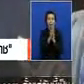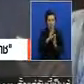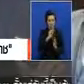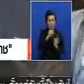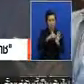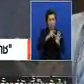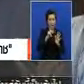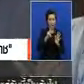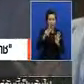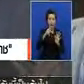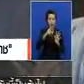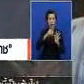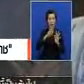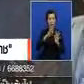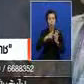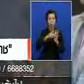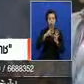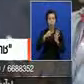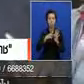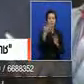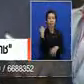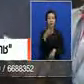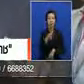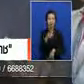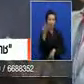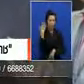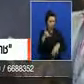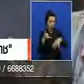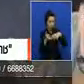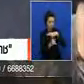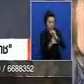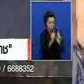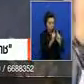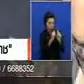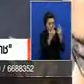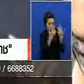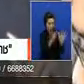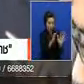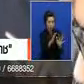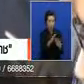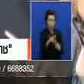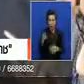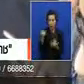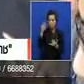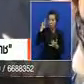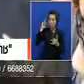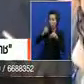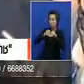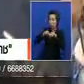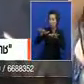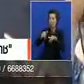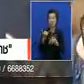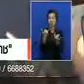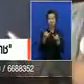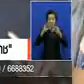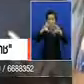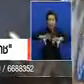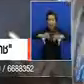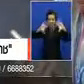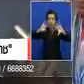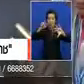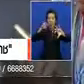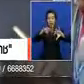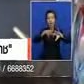พอออกมาปรากฏว่ามีการตีข่าวผ่านหน้าสื่อว่าตอนนี้รัฐบาลอาจ